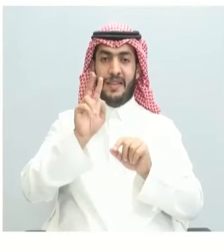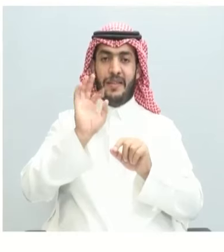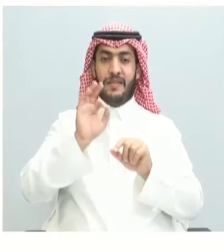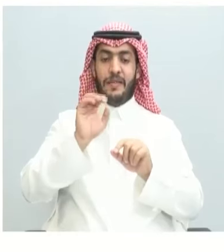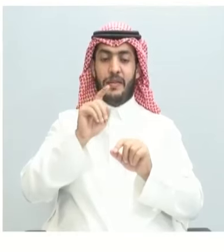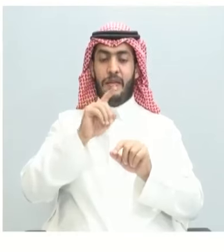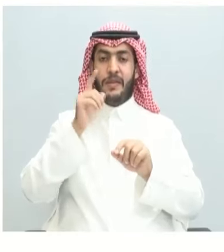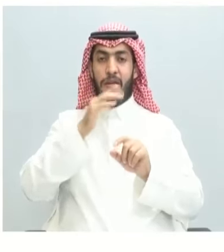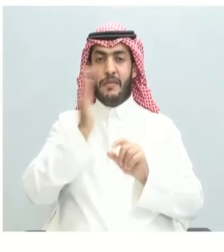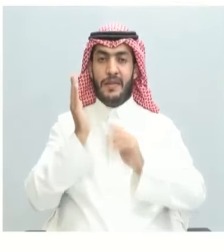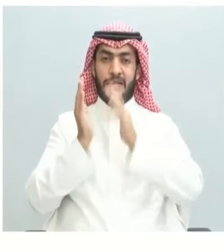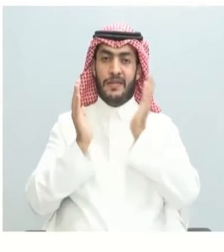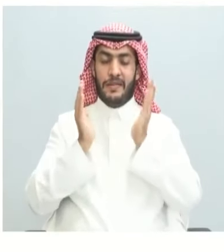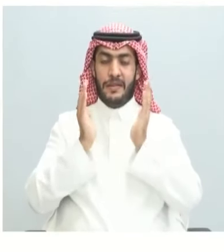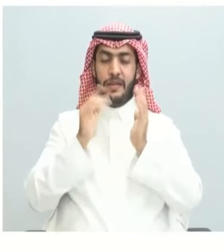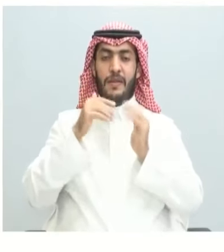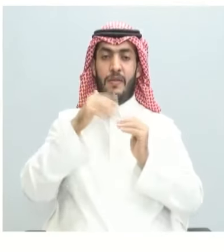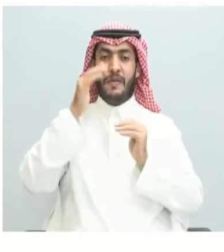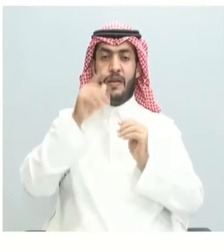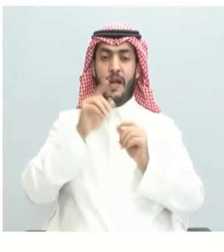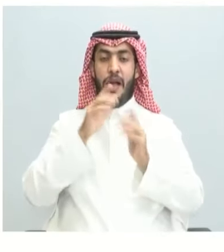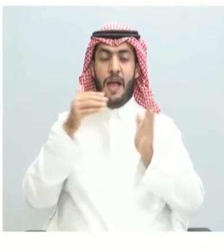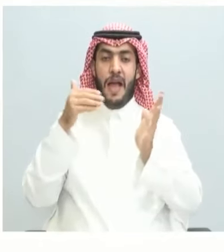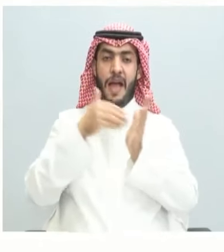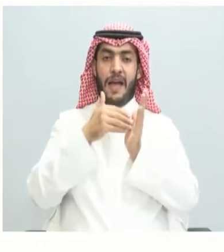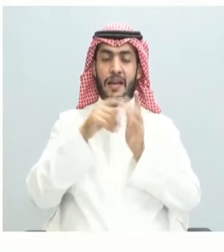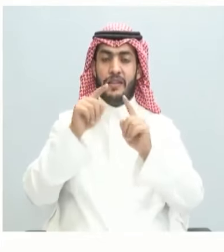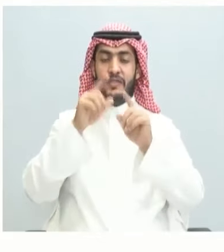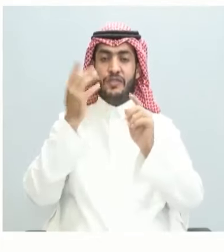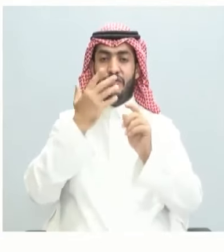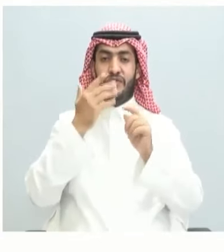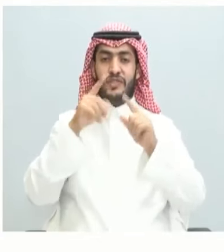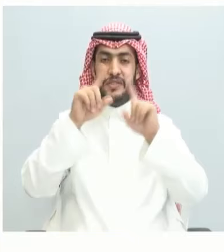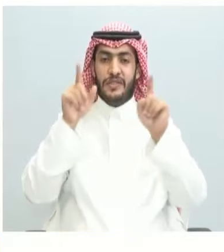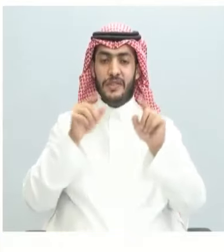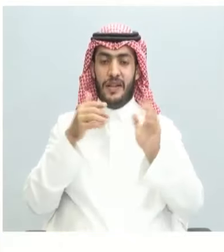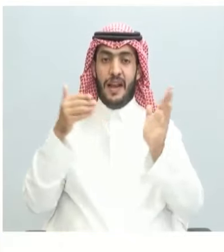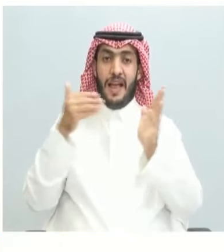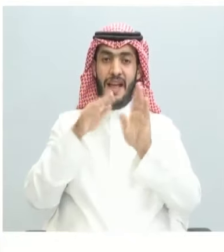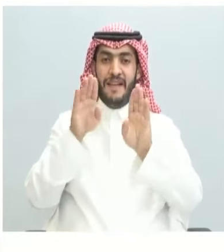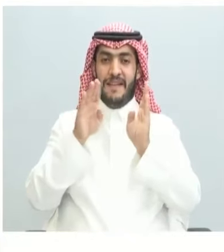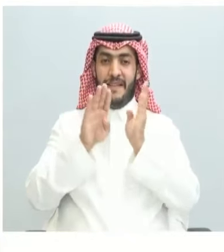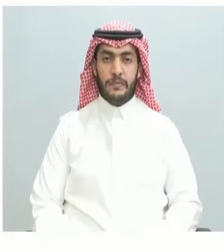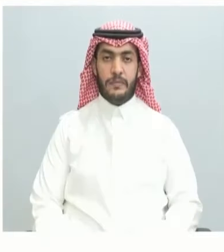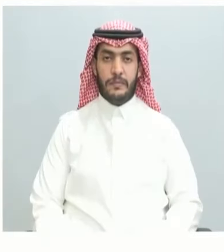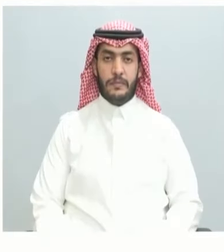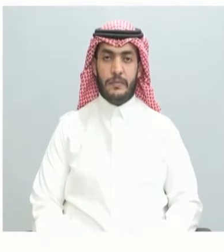المنصه وتذهب في الاتجاه المعاكس في كل مره تصل فيها الى نهايه الشاشه او الى حافه